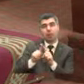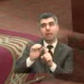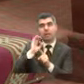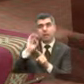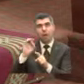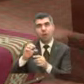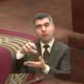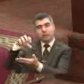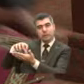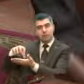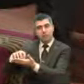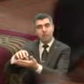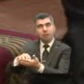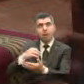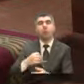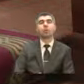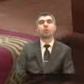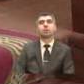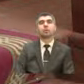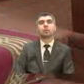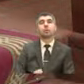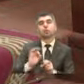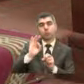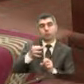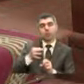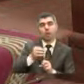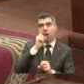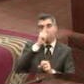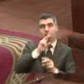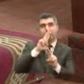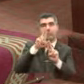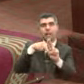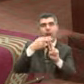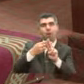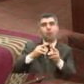المراكز الكبيرة والعكس. وأنا مستعد لأي جواب، فقط